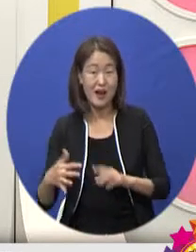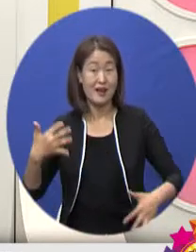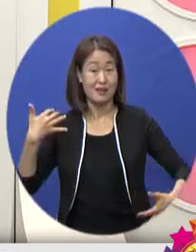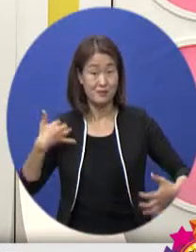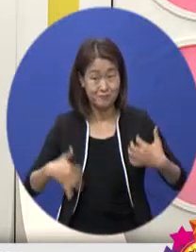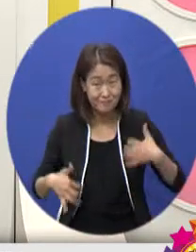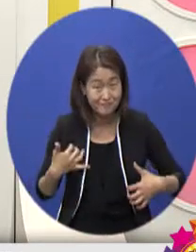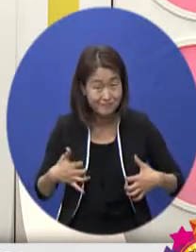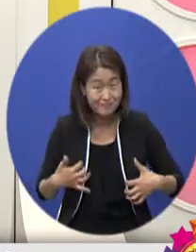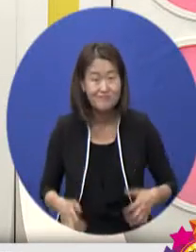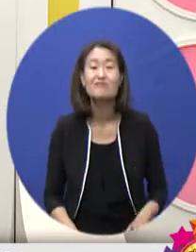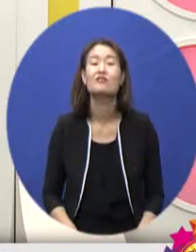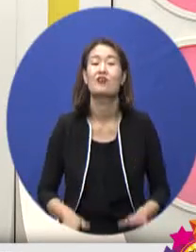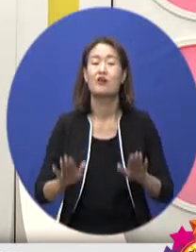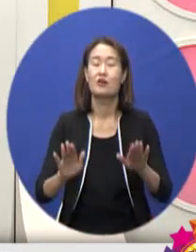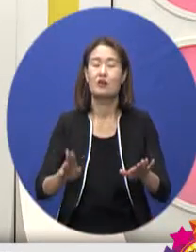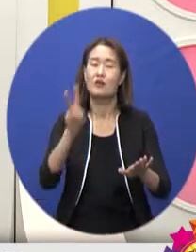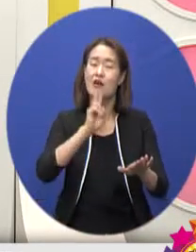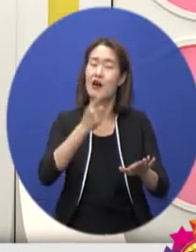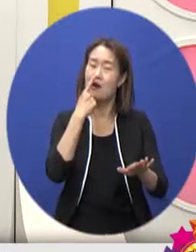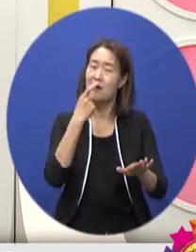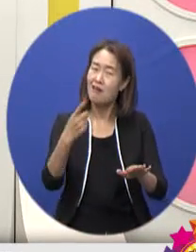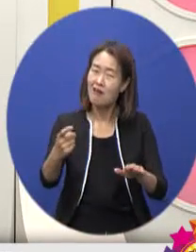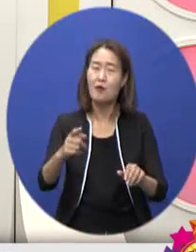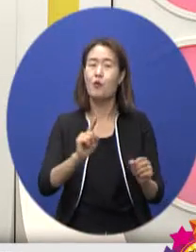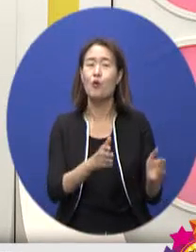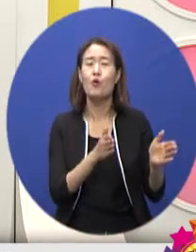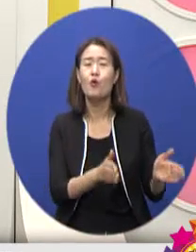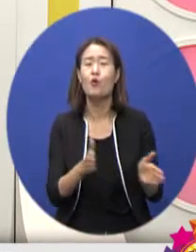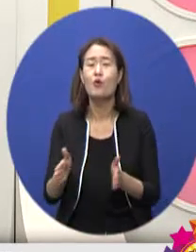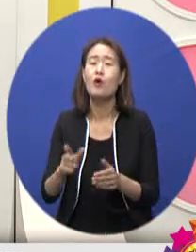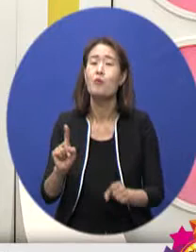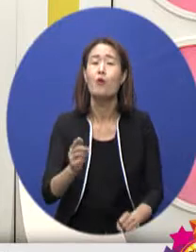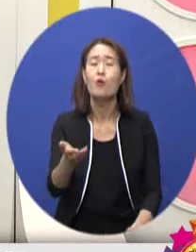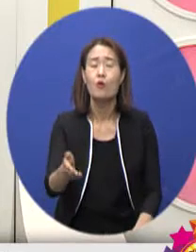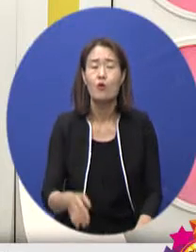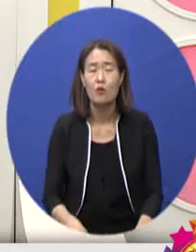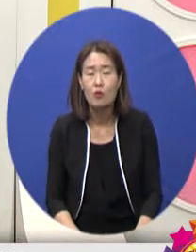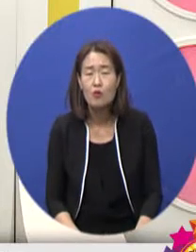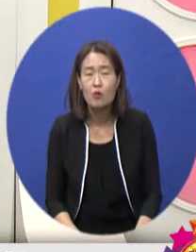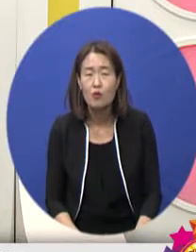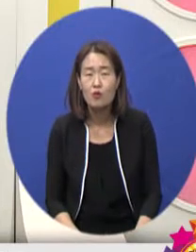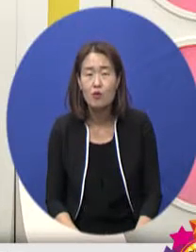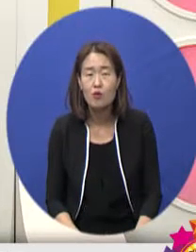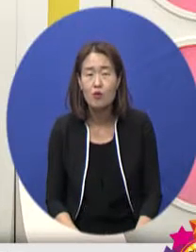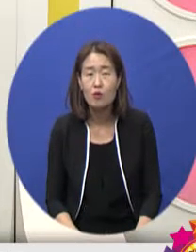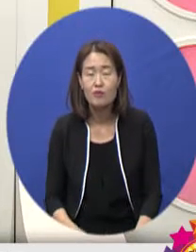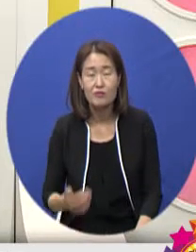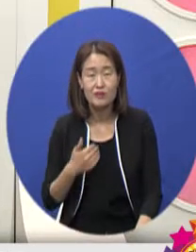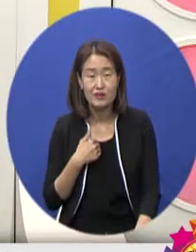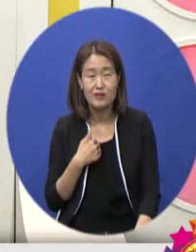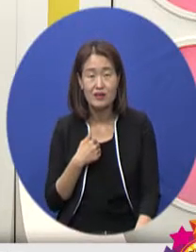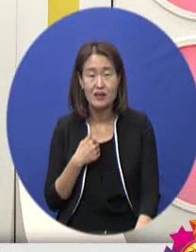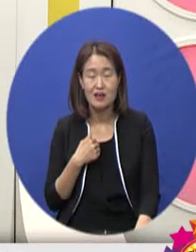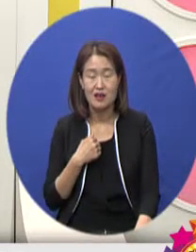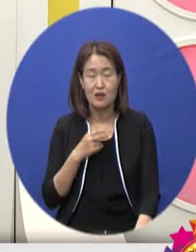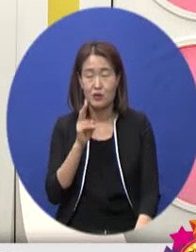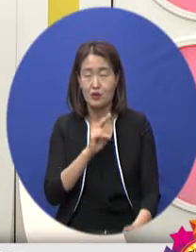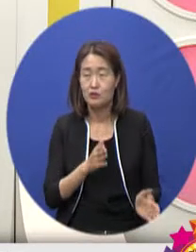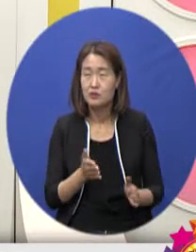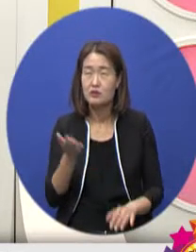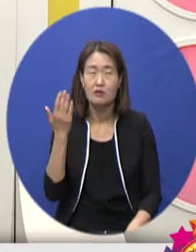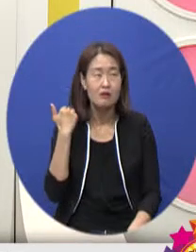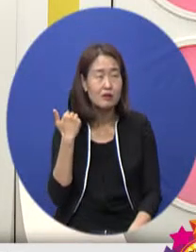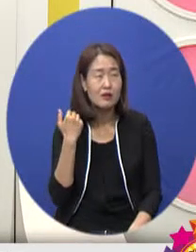어머니. 네. 네. 오늘 멋진 노래 뭘 준비하셨어요? 별안간에 준비를 한 거라 네. 그 전에